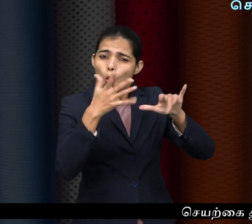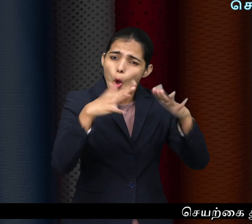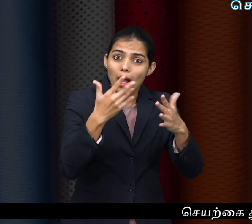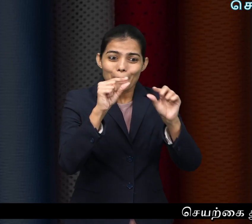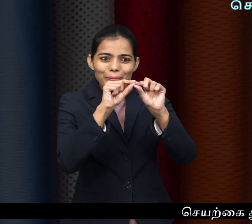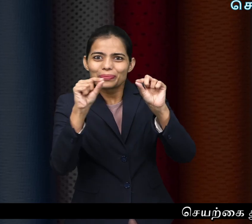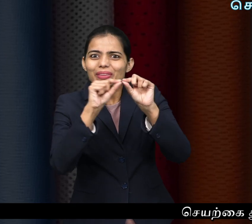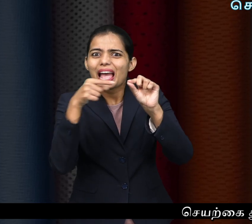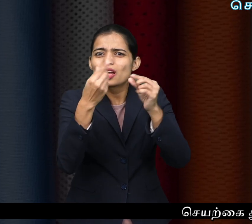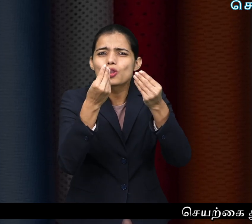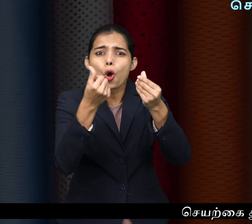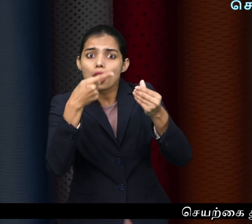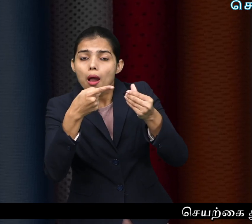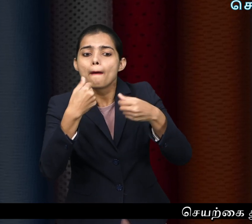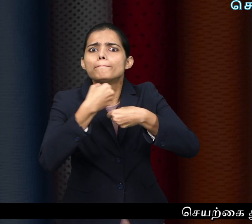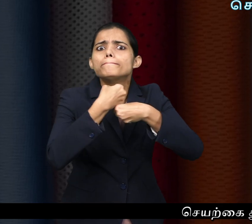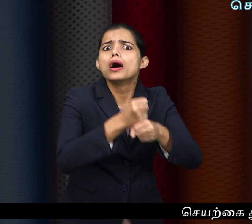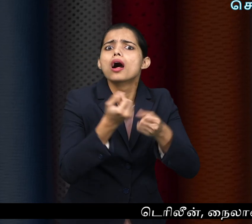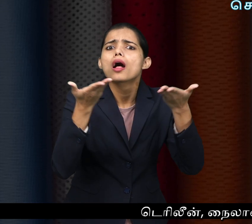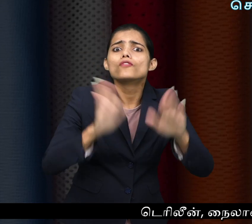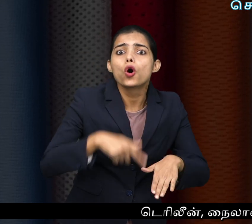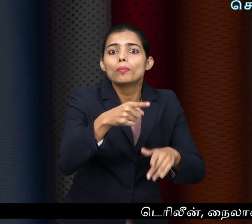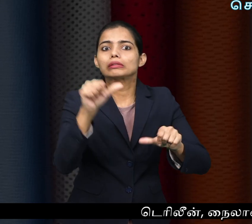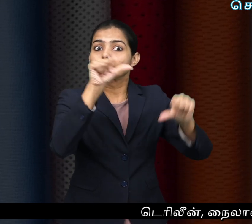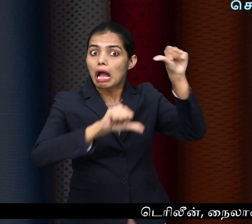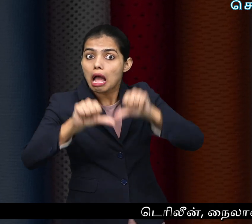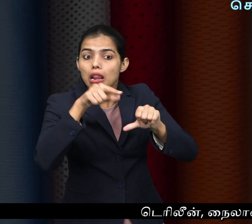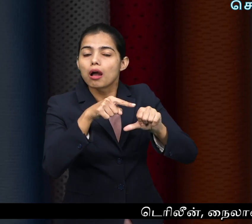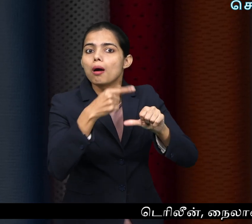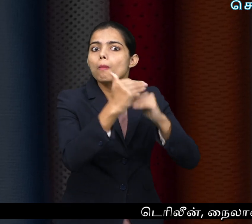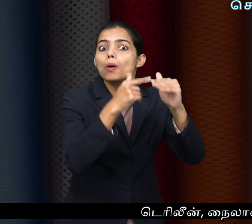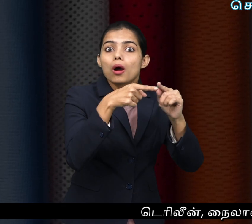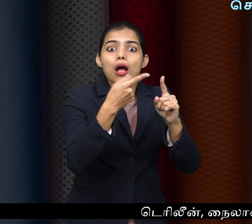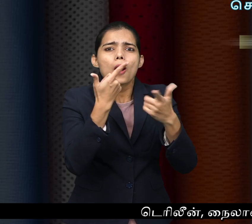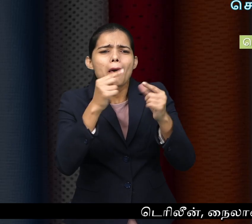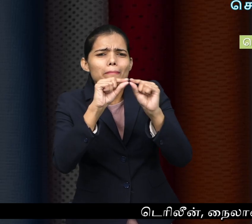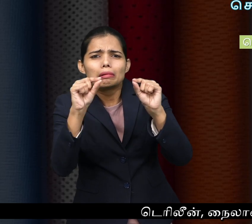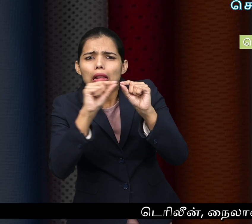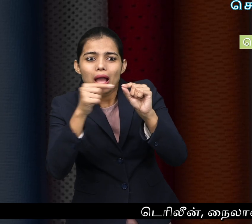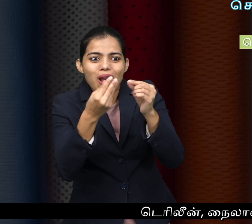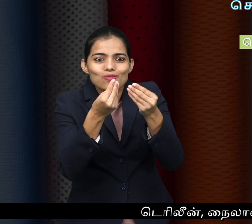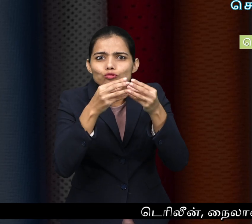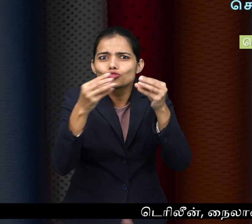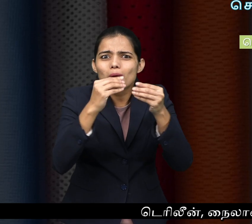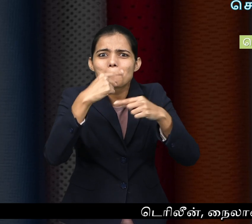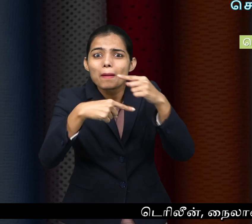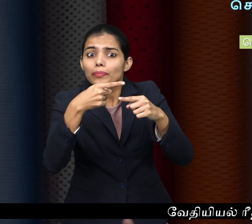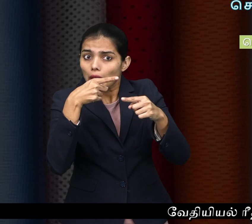செயற்கை துணிகள் பாலிஸ்டர், டர்லின், நைலான் மற்றும் ஆக்ரிலிக்